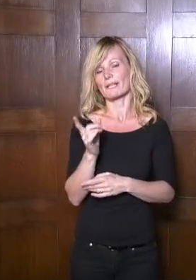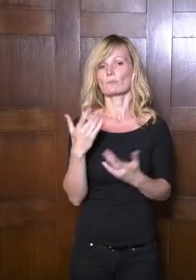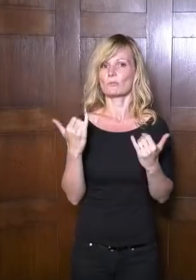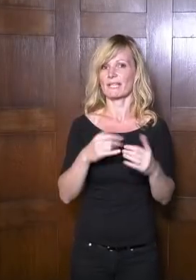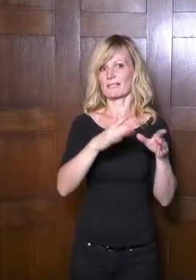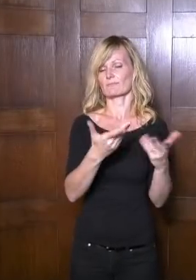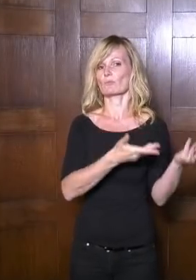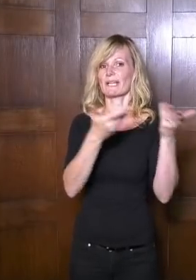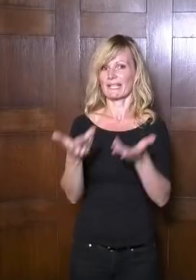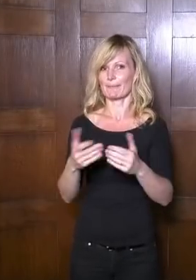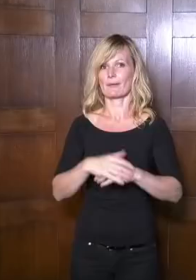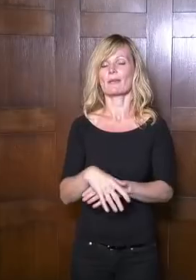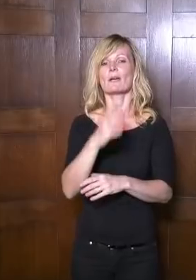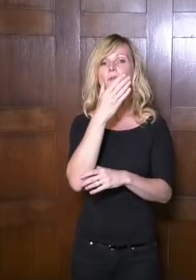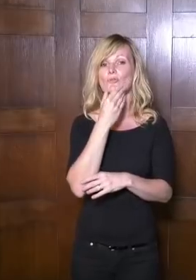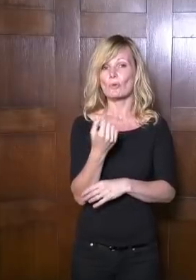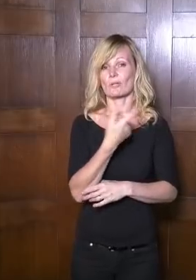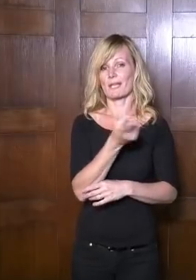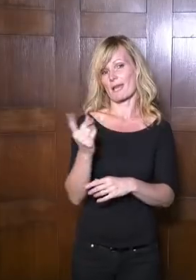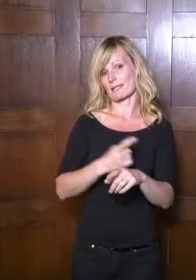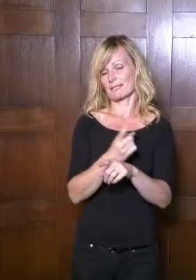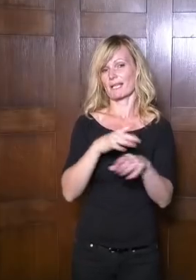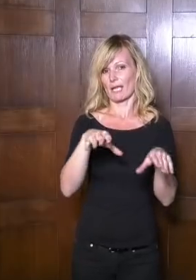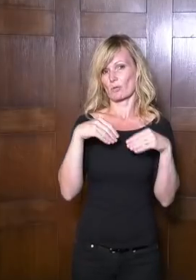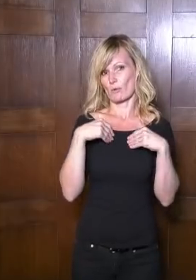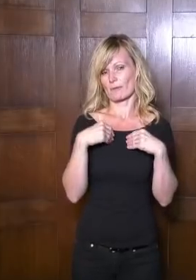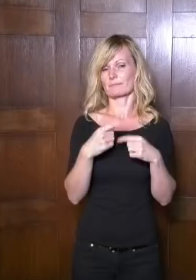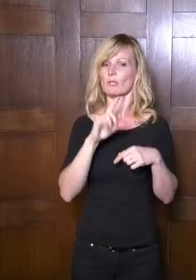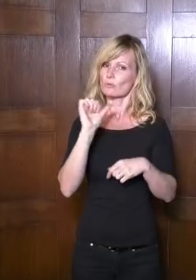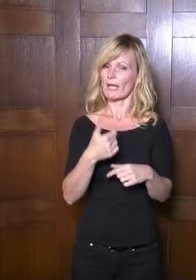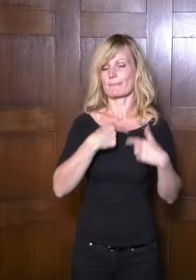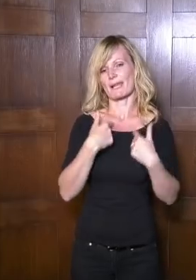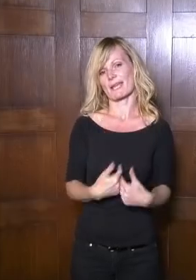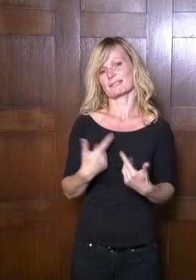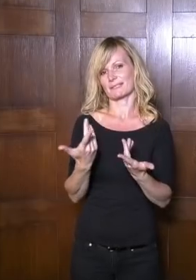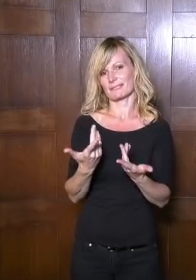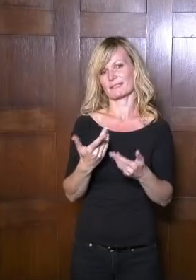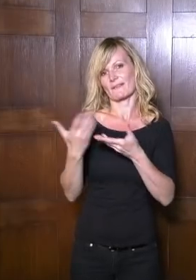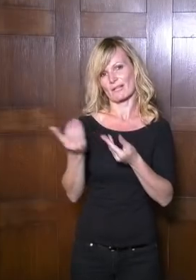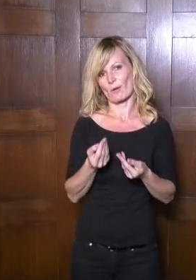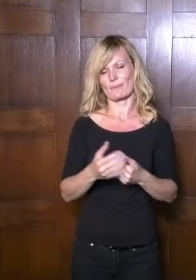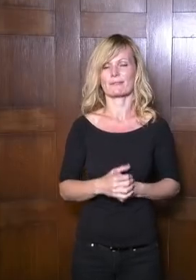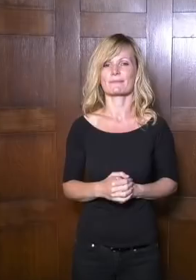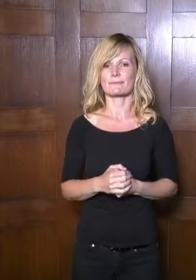Hände. Schön, dass Sie alle sich Zeit genommen haben. Noch einmal herzlich willkommen.